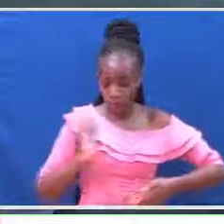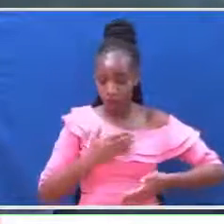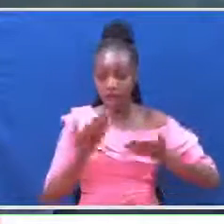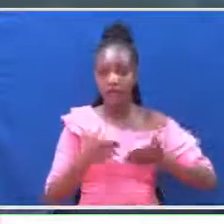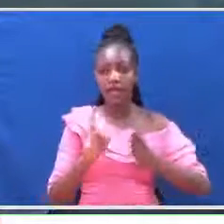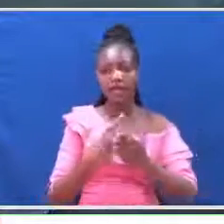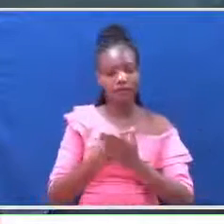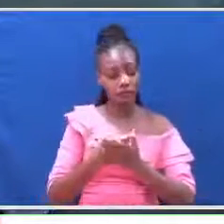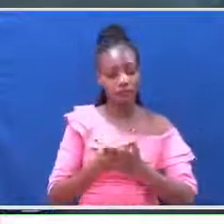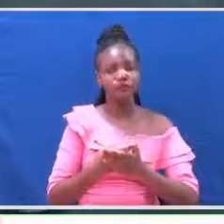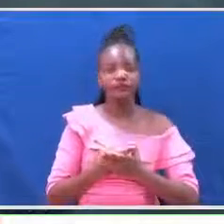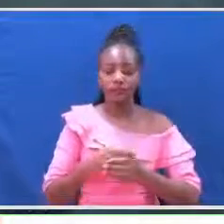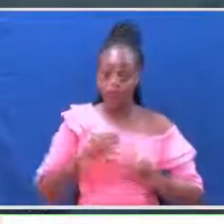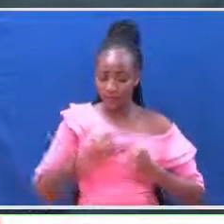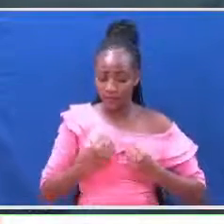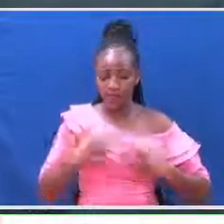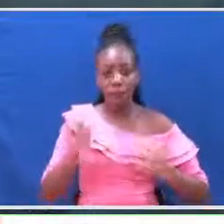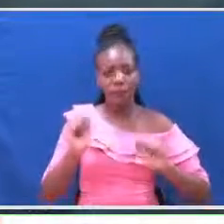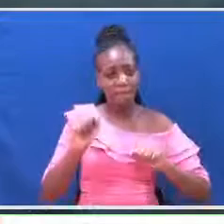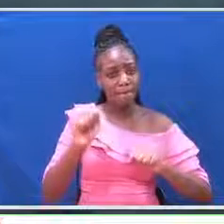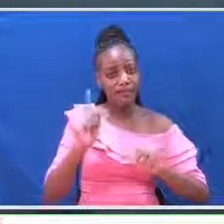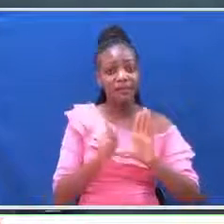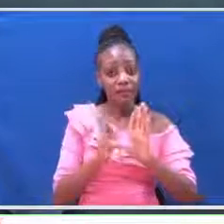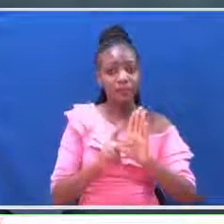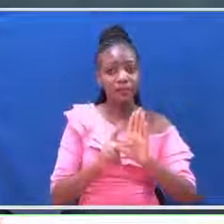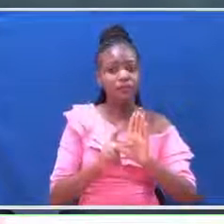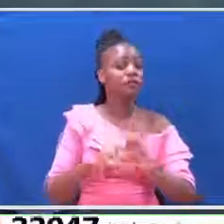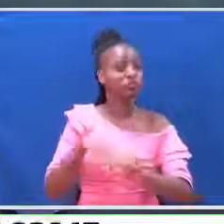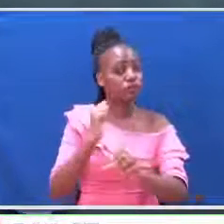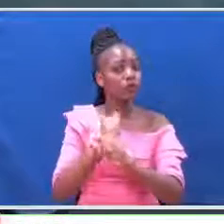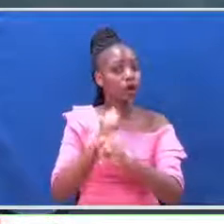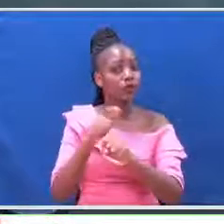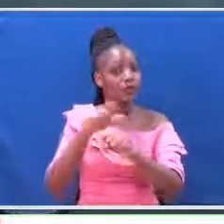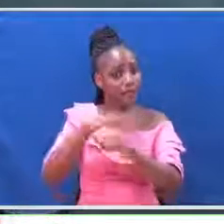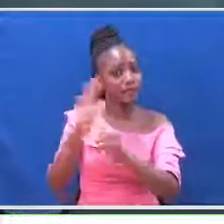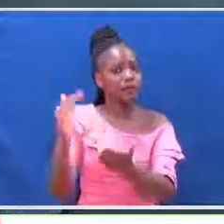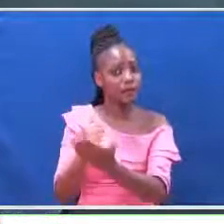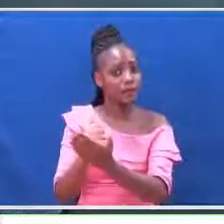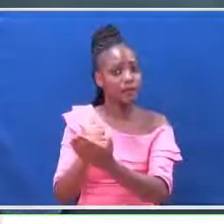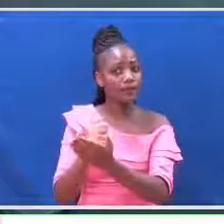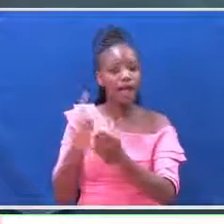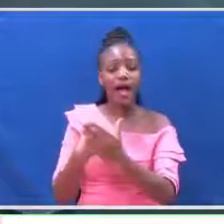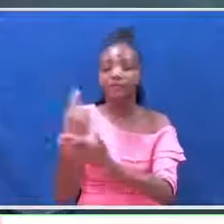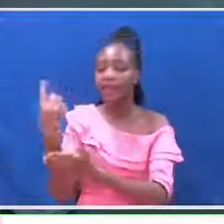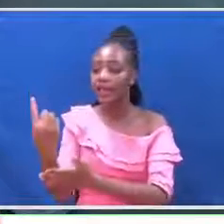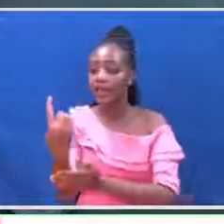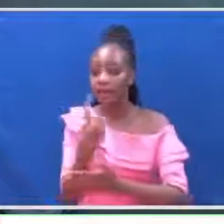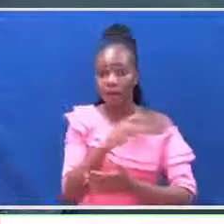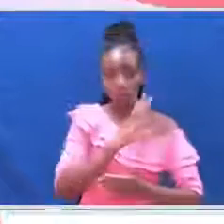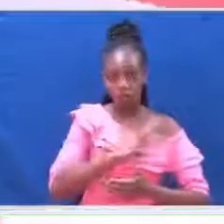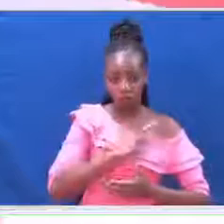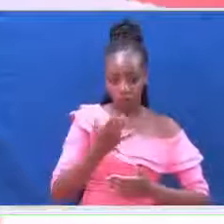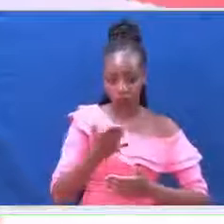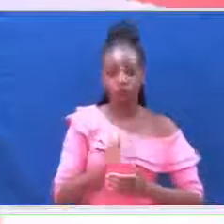wale walemafu Pia wao wawekwe kwa Hiyo kazi ndio Watu wote wafaidike na